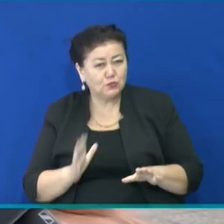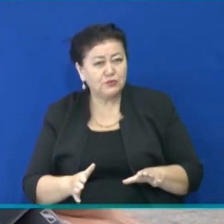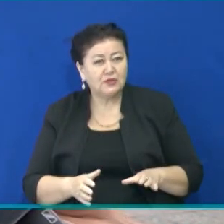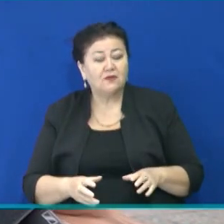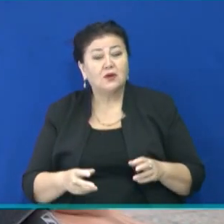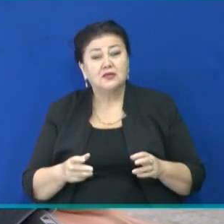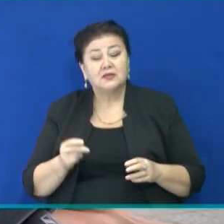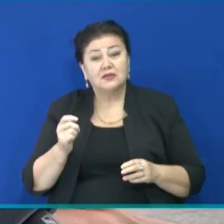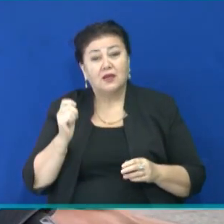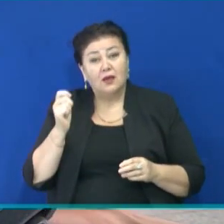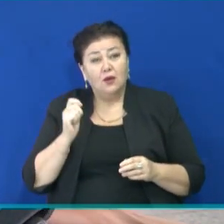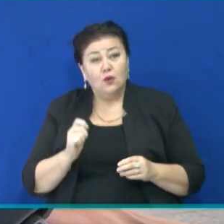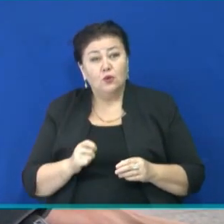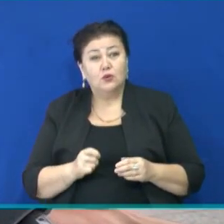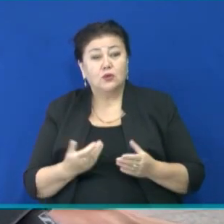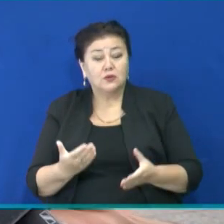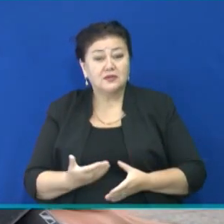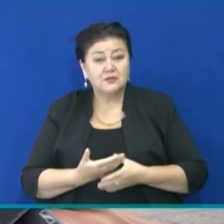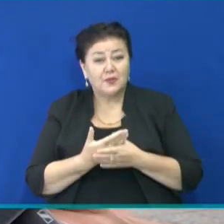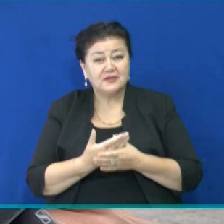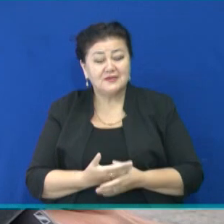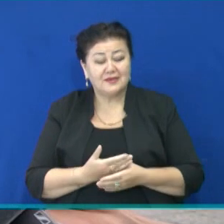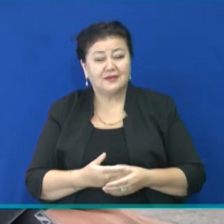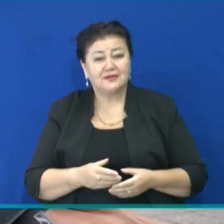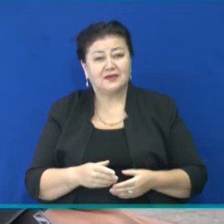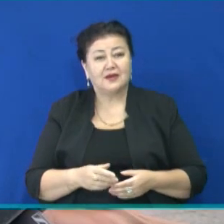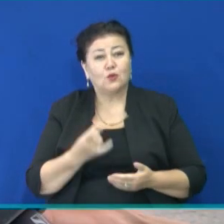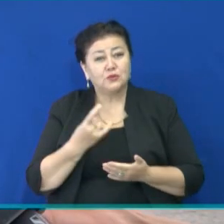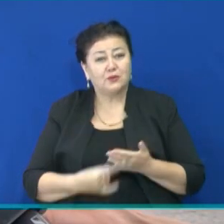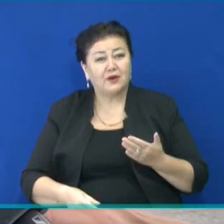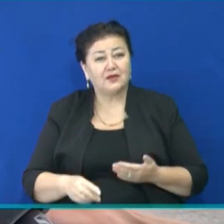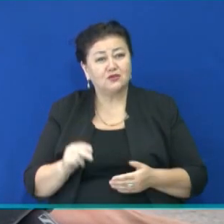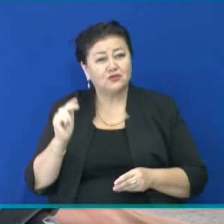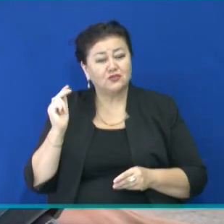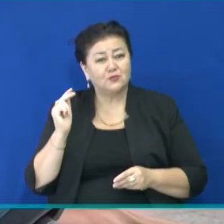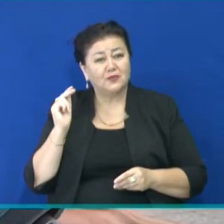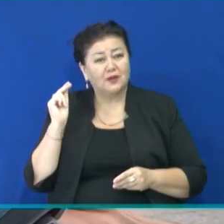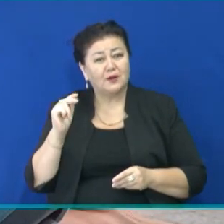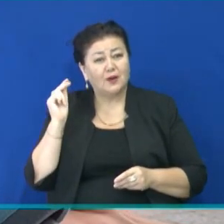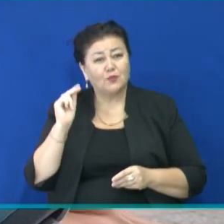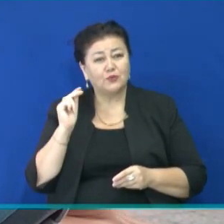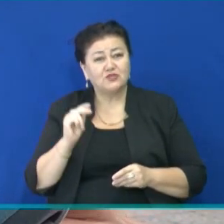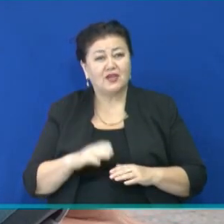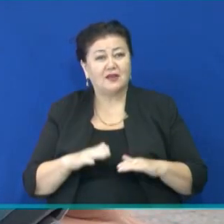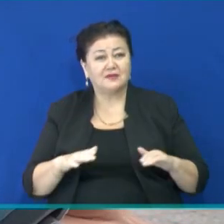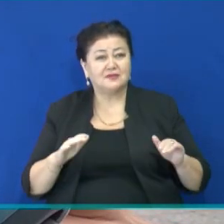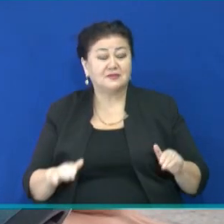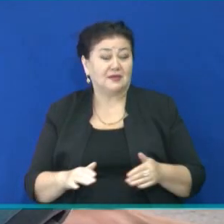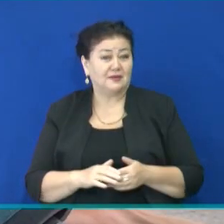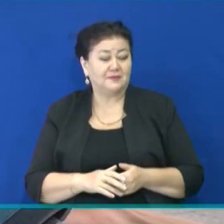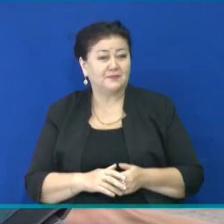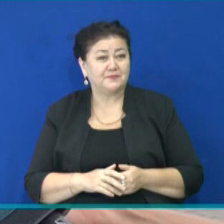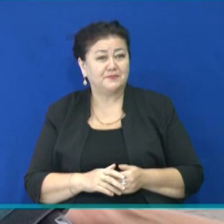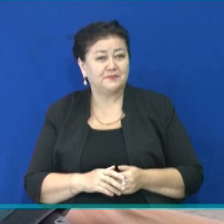Және де бұнда бізде манекендер болды. Біздің Абай облысы төтенше жағдай департаментінің қызметкерлері манекенде практикалық